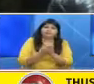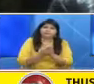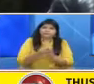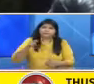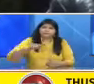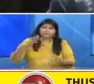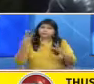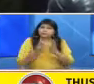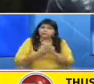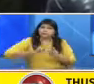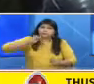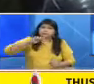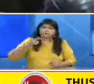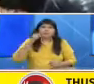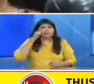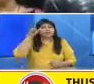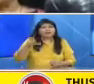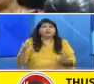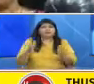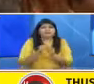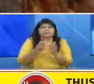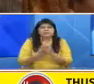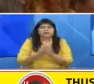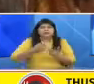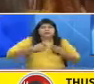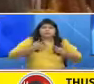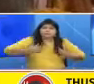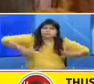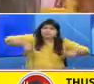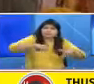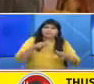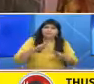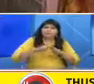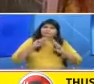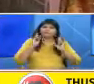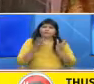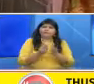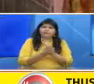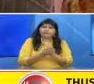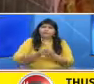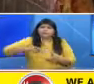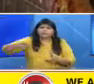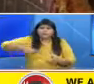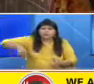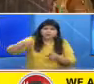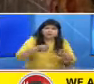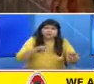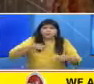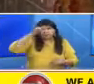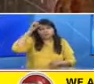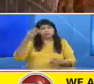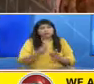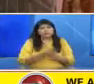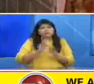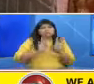उस आंदोलन का वो एक सिपाही बन जाता है। हम सभी ने परिवारों में, हिंदुस्तान के हर कोने में अन्नप्राशन